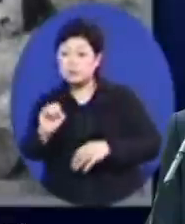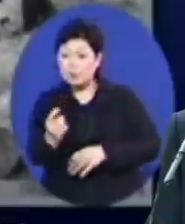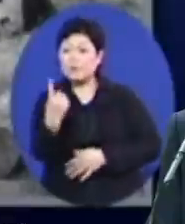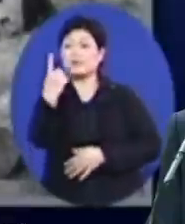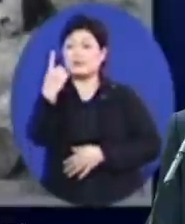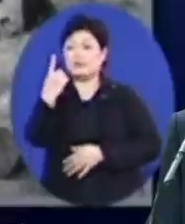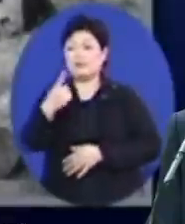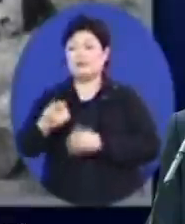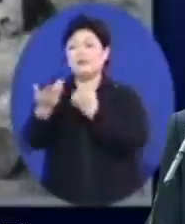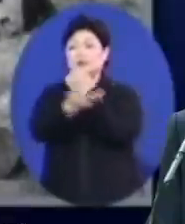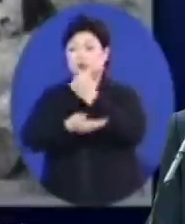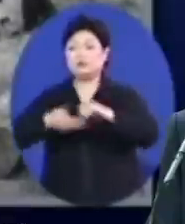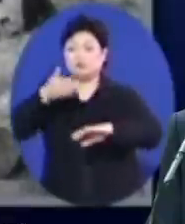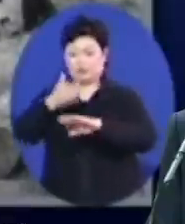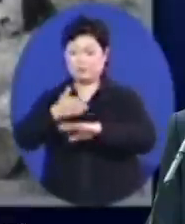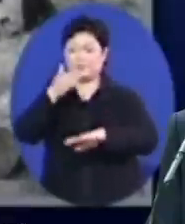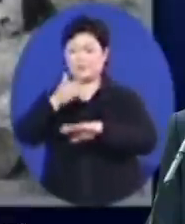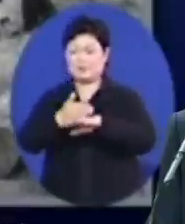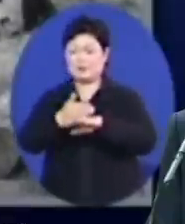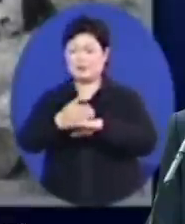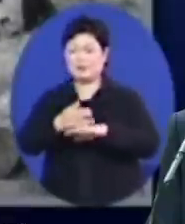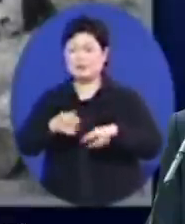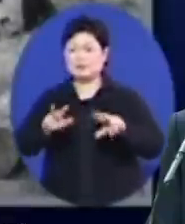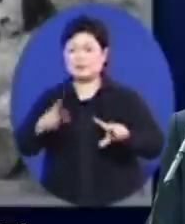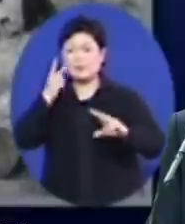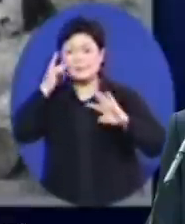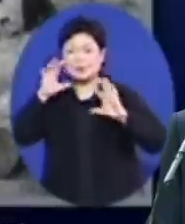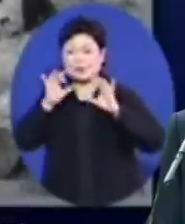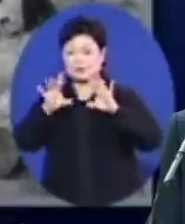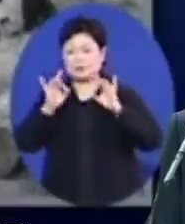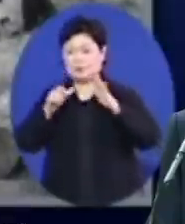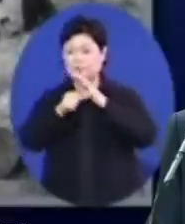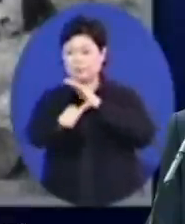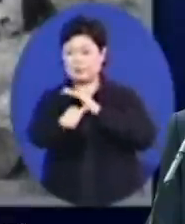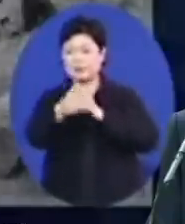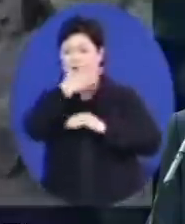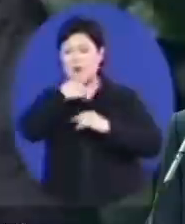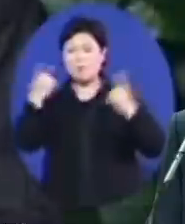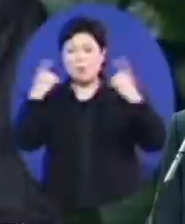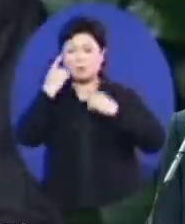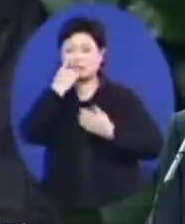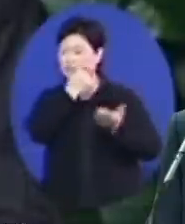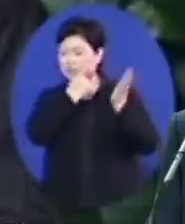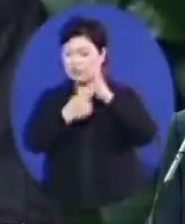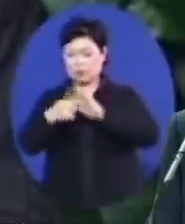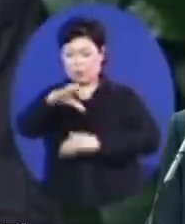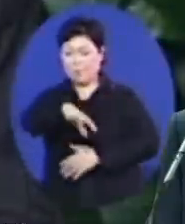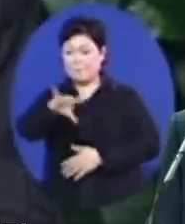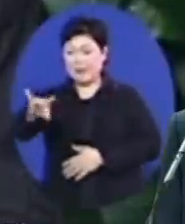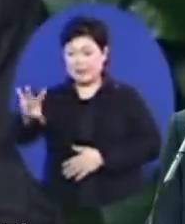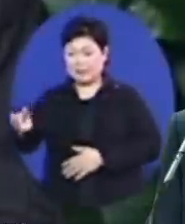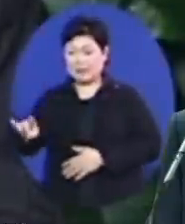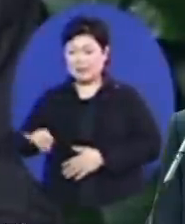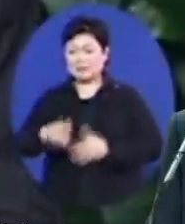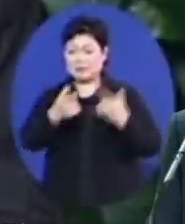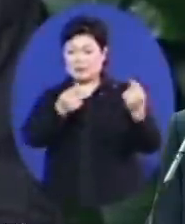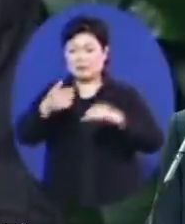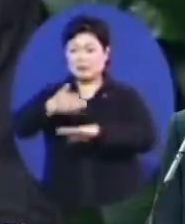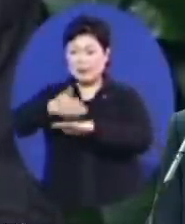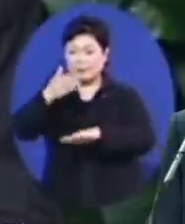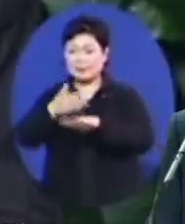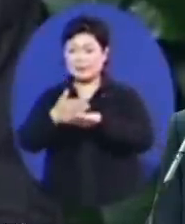되어서 오늘날 미국의 선교사들이 가서 복음을 전가하는 곳마다 이와 같은 감사